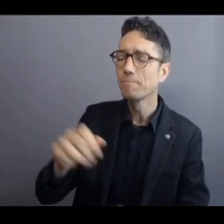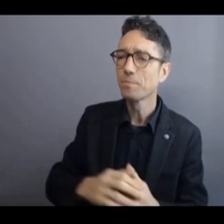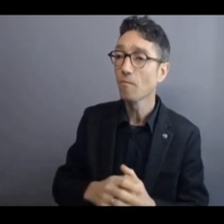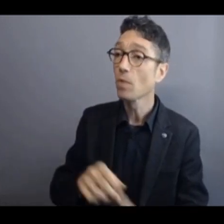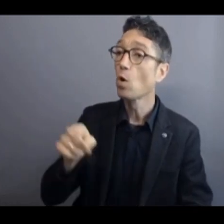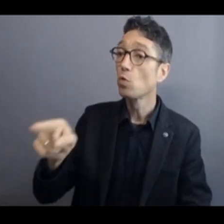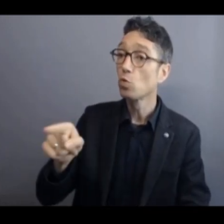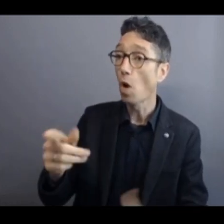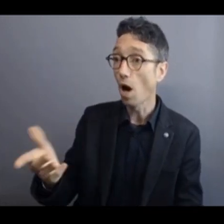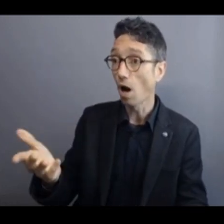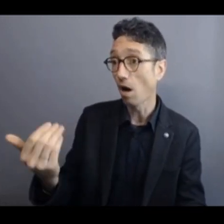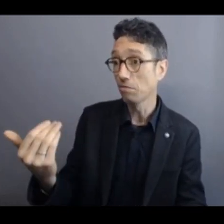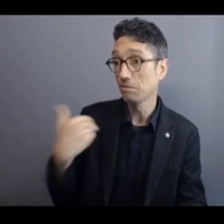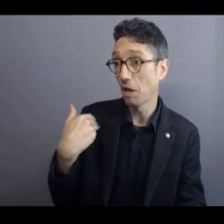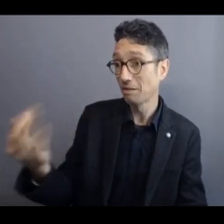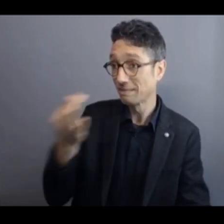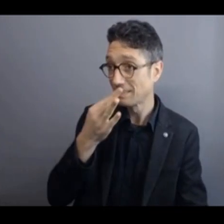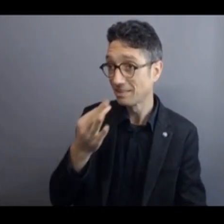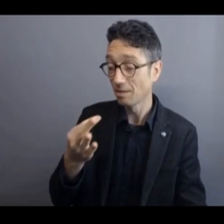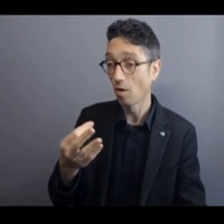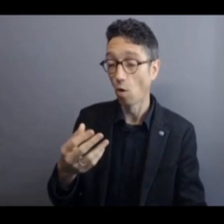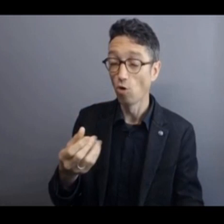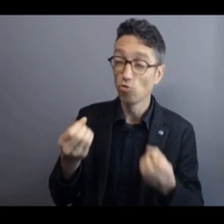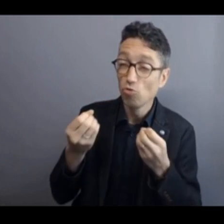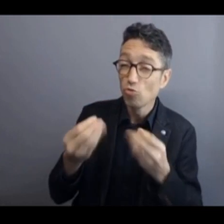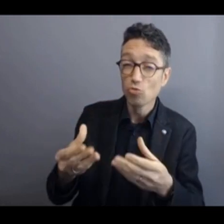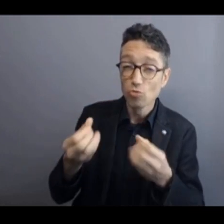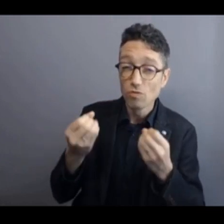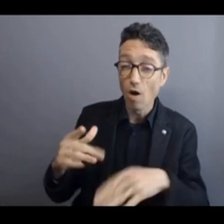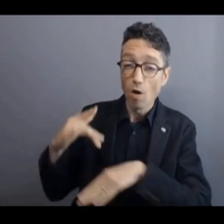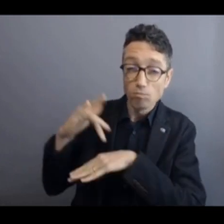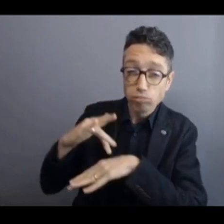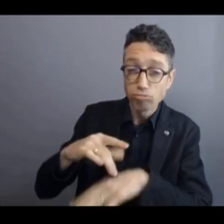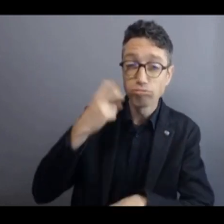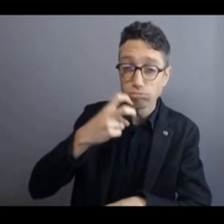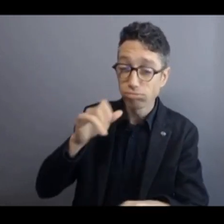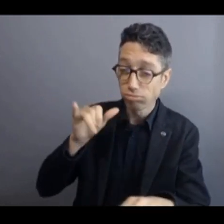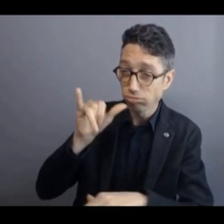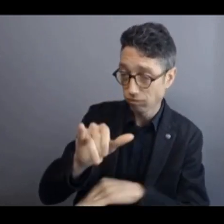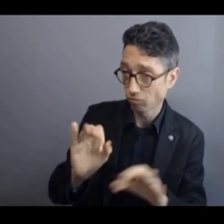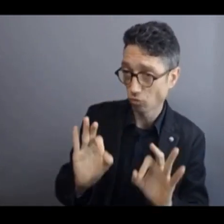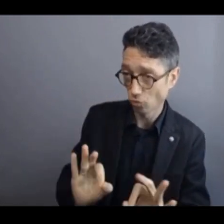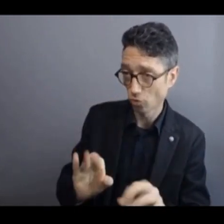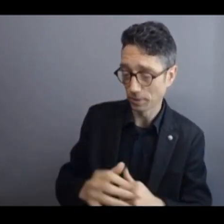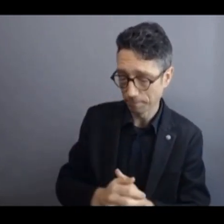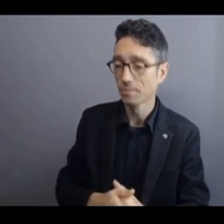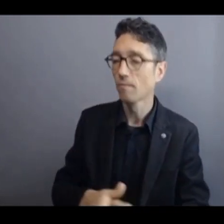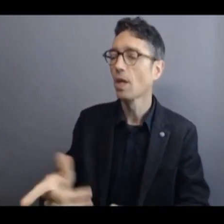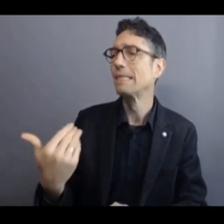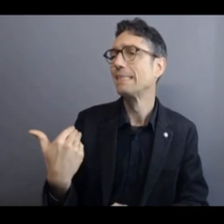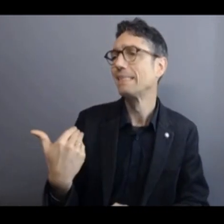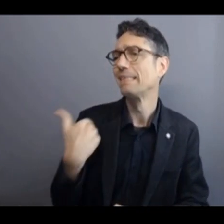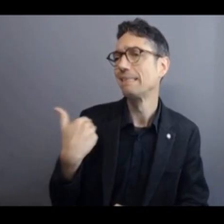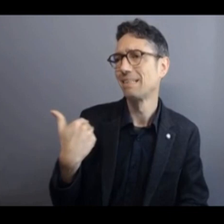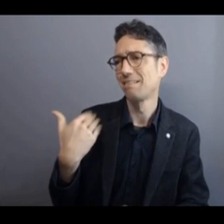aguerri. Et pour te citer, tu as dit il y a quelques années sur des états nationaux de l'accessibilité,